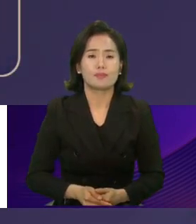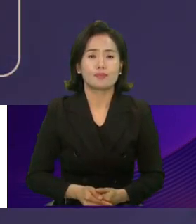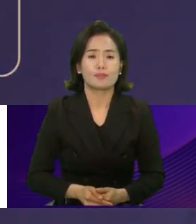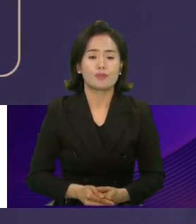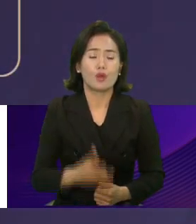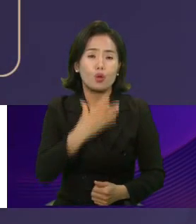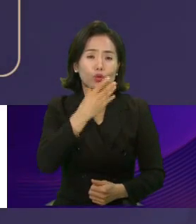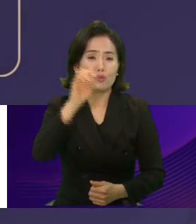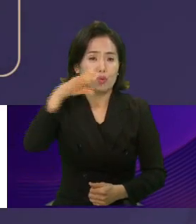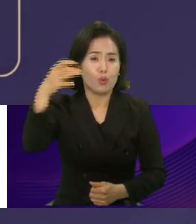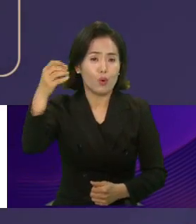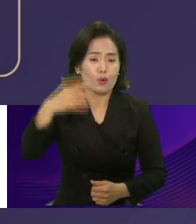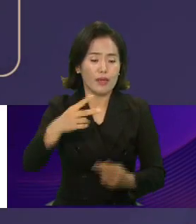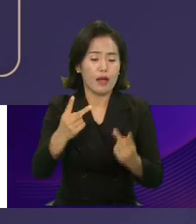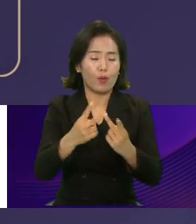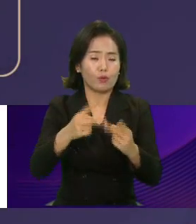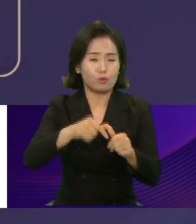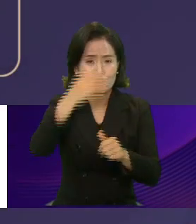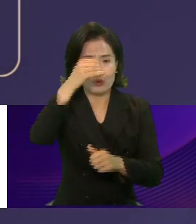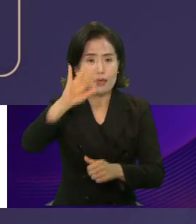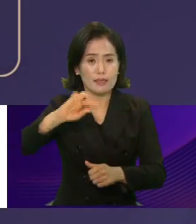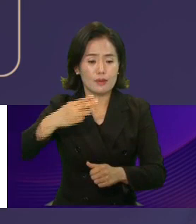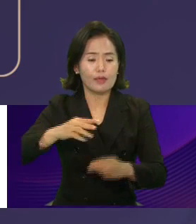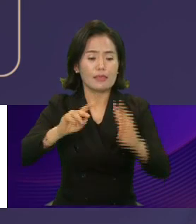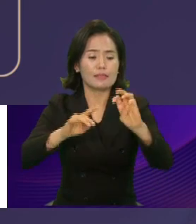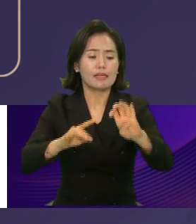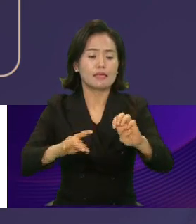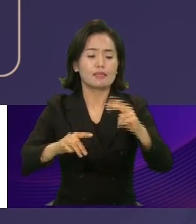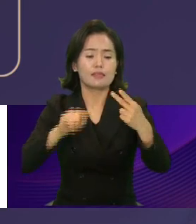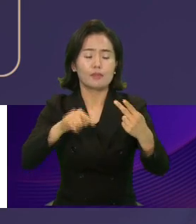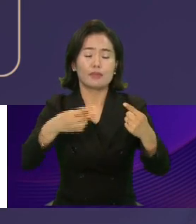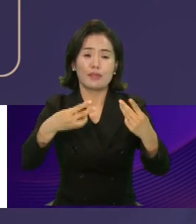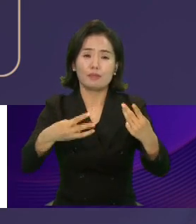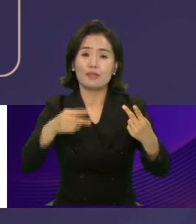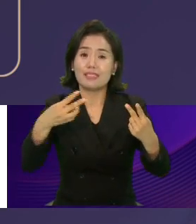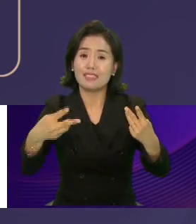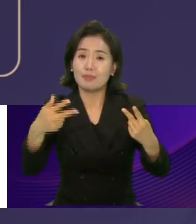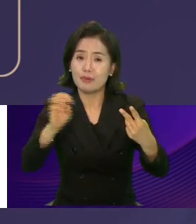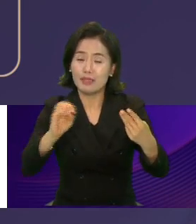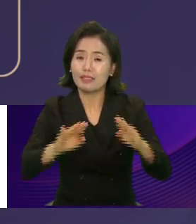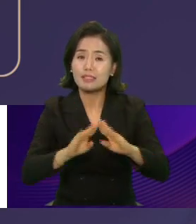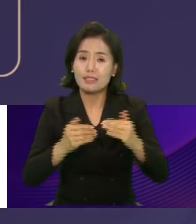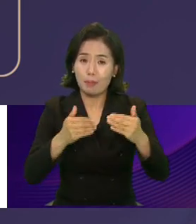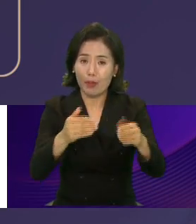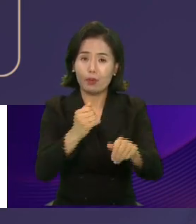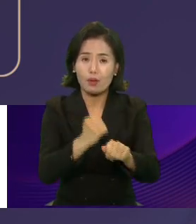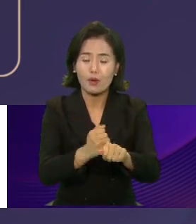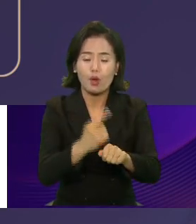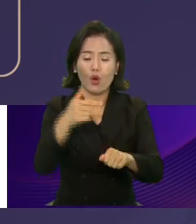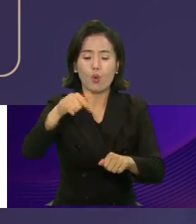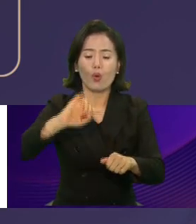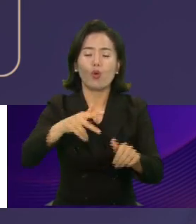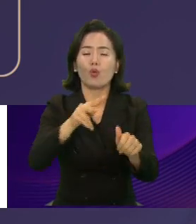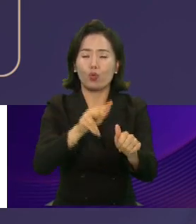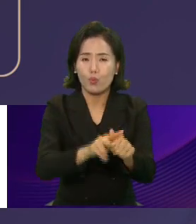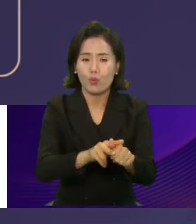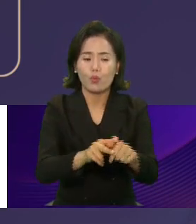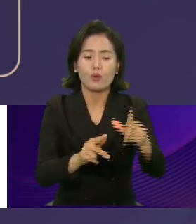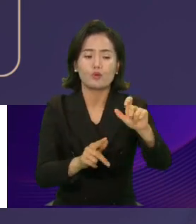순천 광양 곡성 구례 을로 가보겠습니다. 43.7%까지 개표 진행됐고요. 민주당의 권향엽